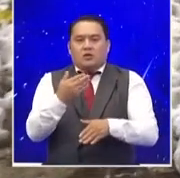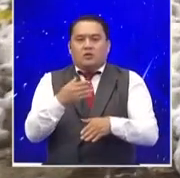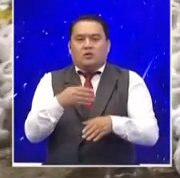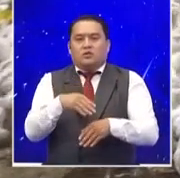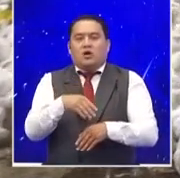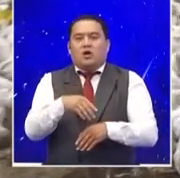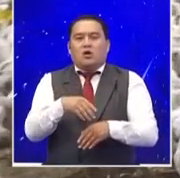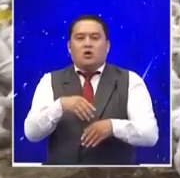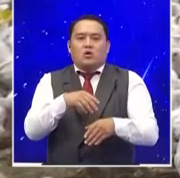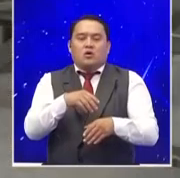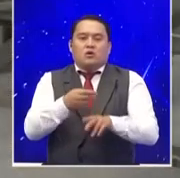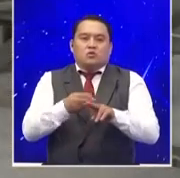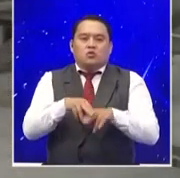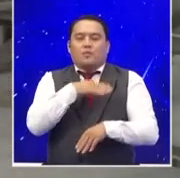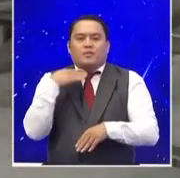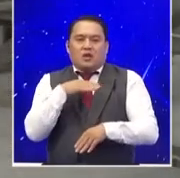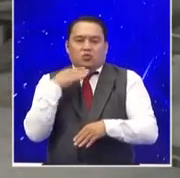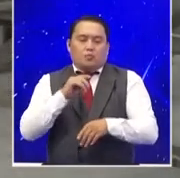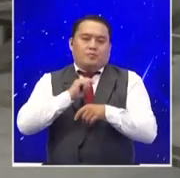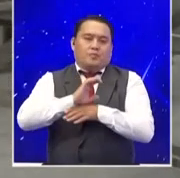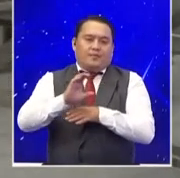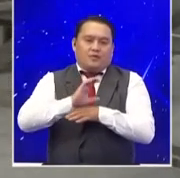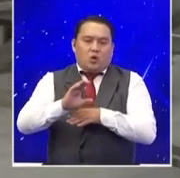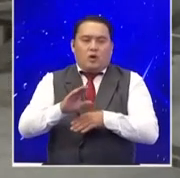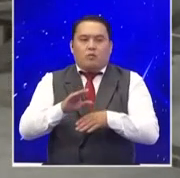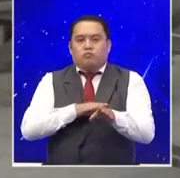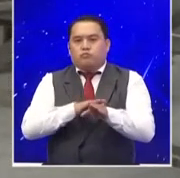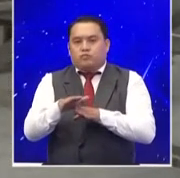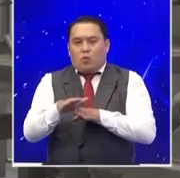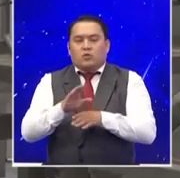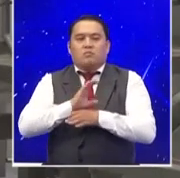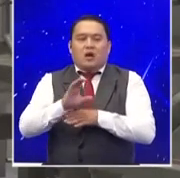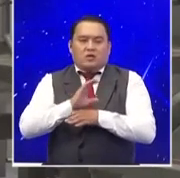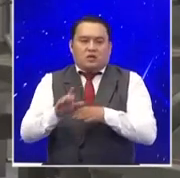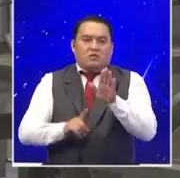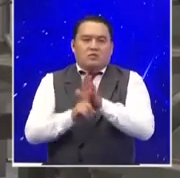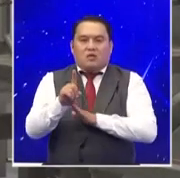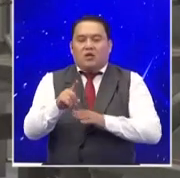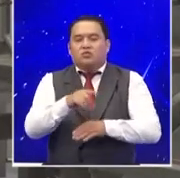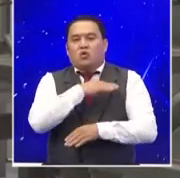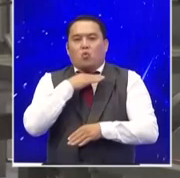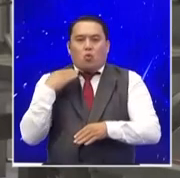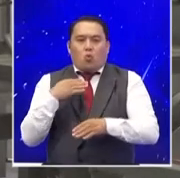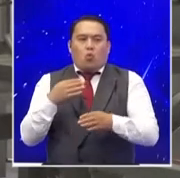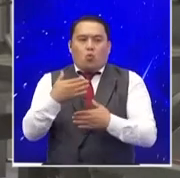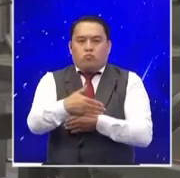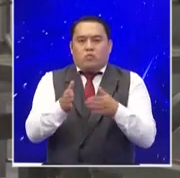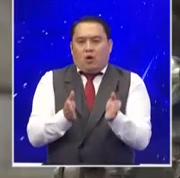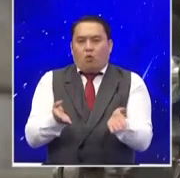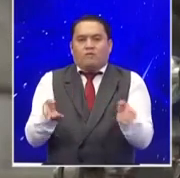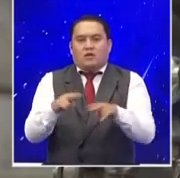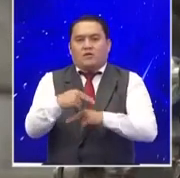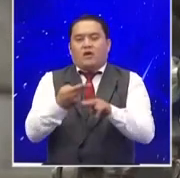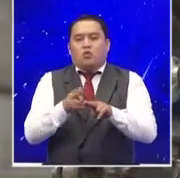забой, в убойный цех. За счет модернизации на объекте налажен полный цикл производства, начиная от забоя и заканчивая упаковкой. В этом